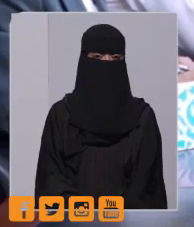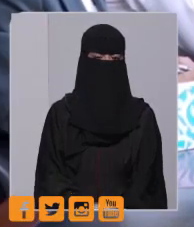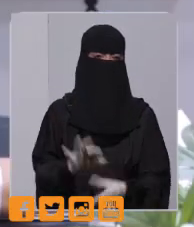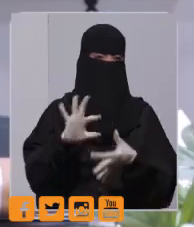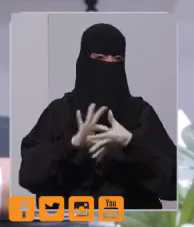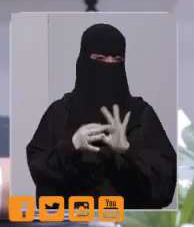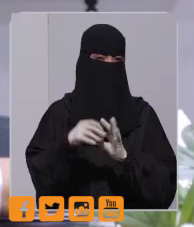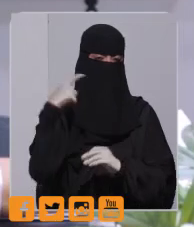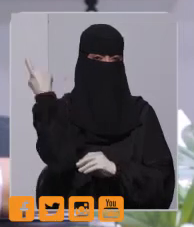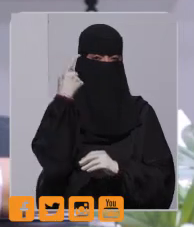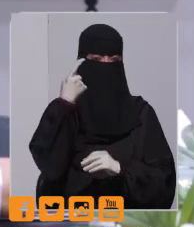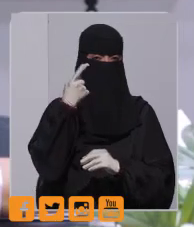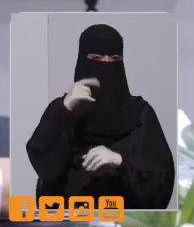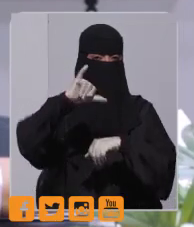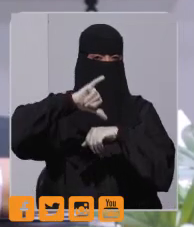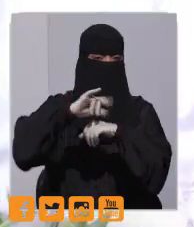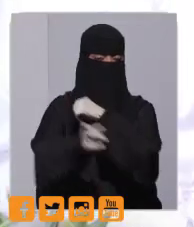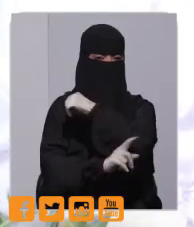وزير الدوله